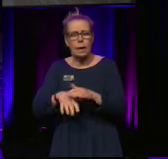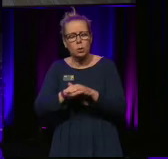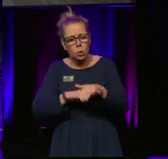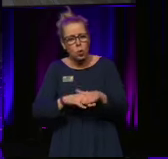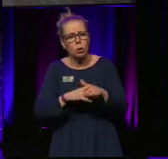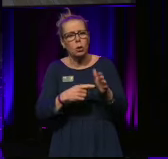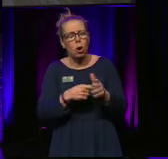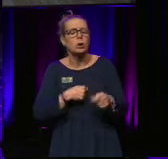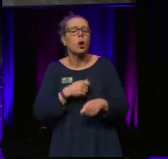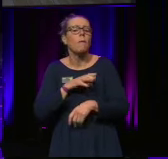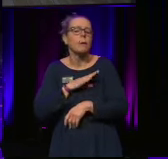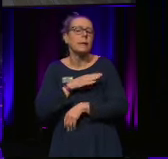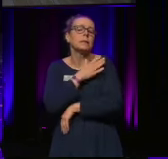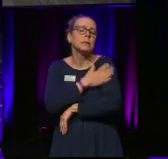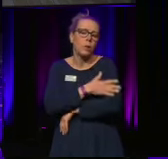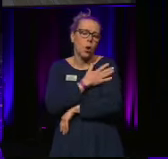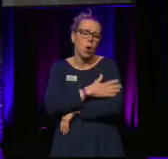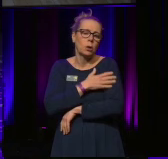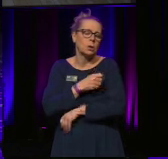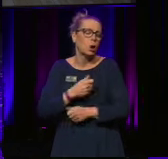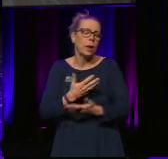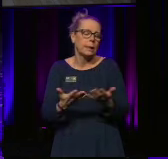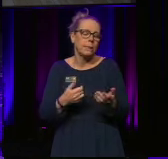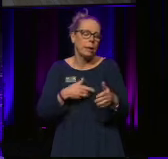ska vara svag. Det ska inte vara ett stort hinder.